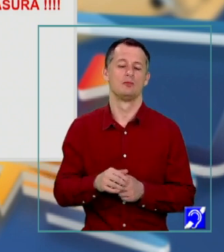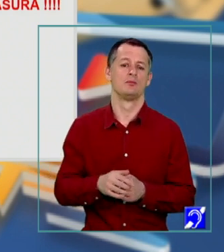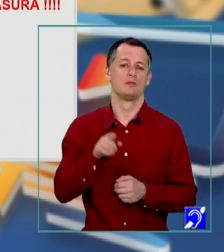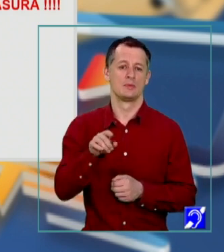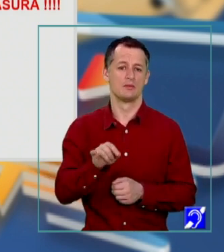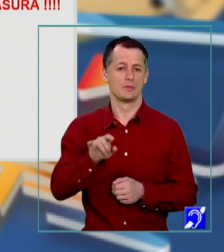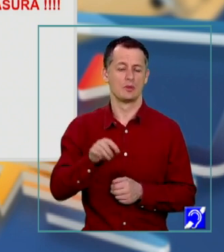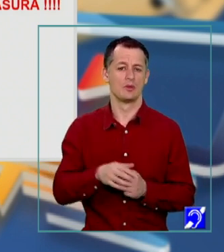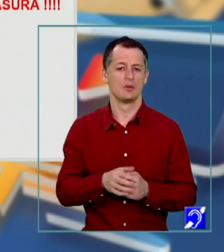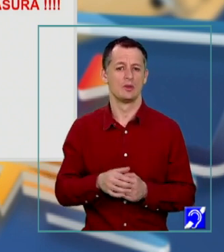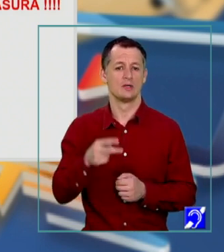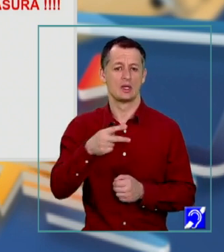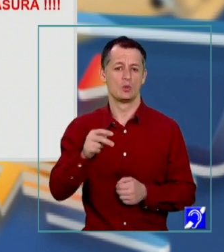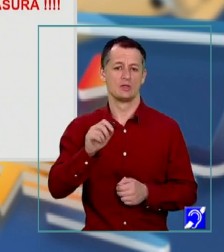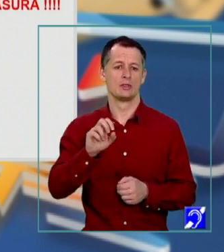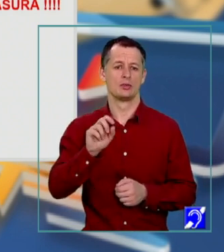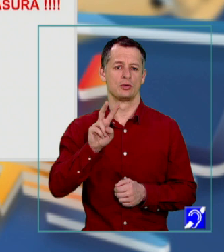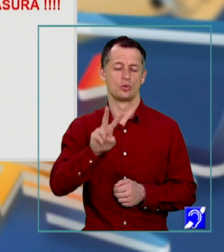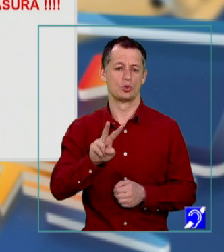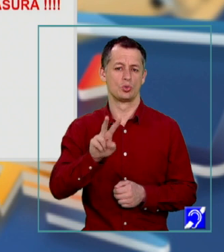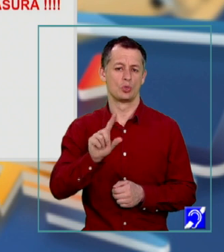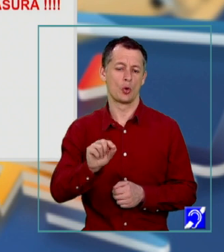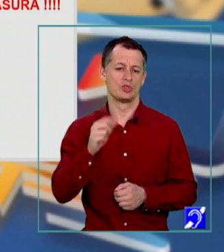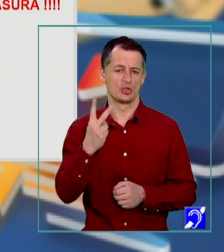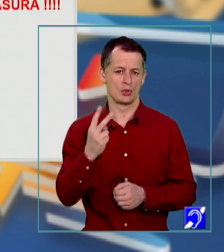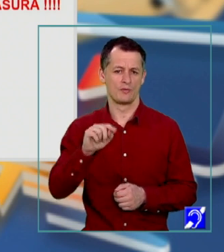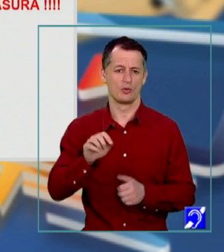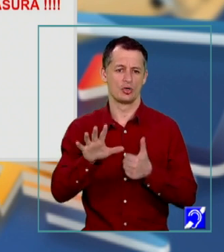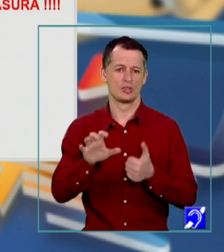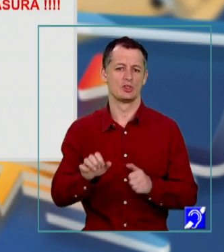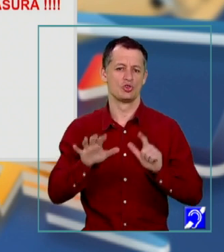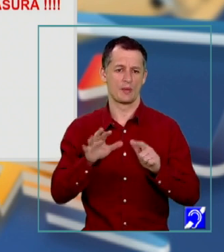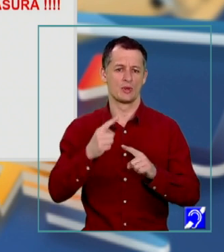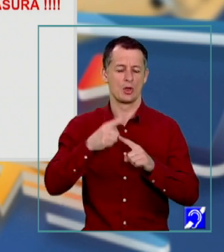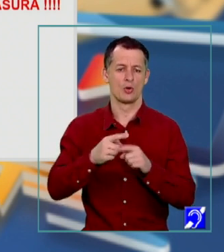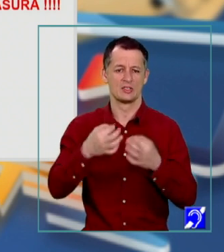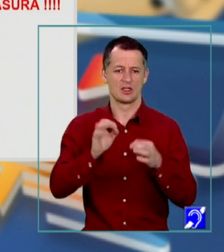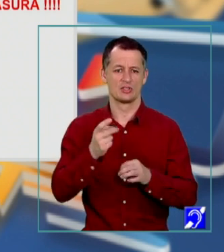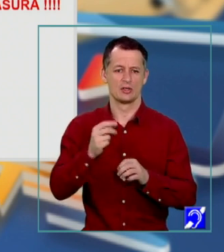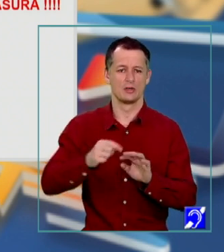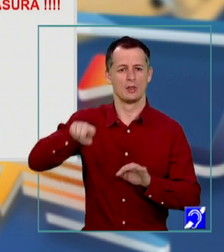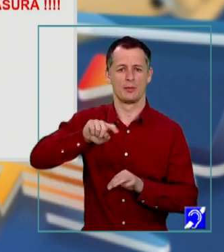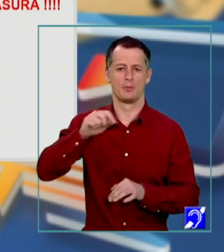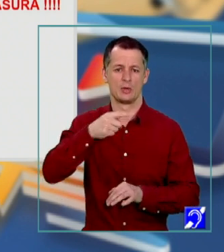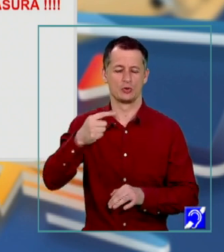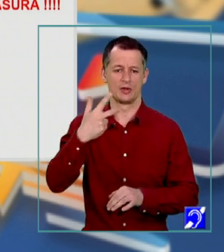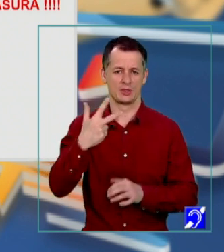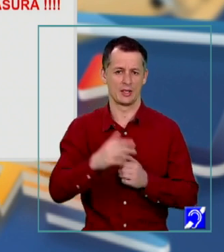μ22,67 ori 10 la minus 3 kg pe mol, unitatea de măsură, atenție, sub același cod roșu